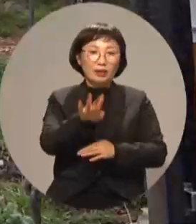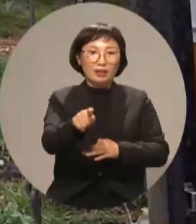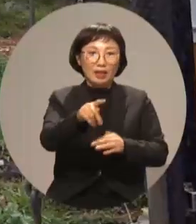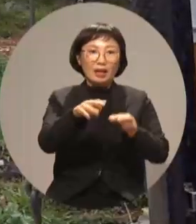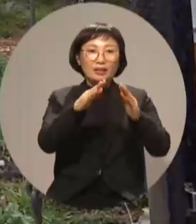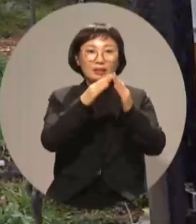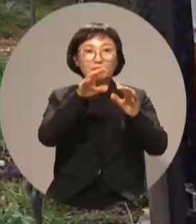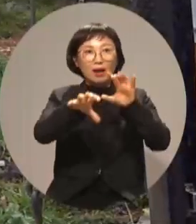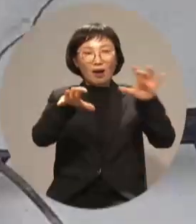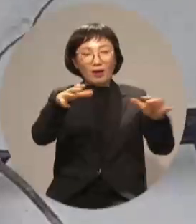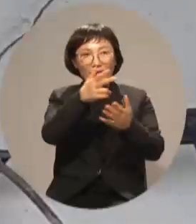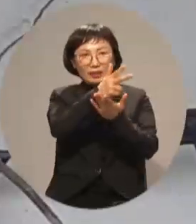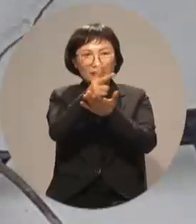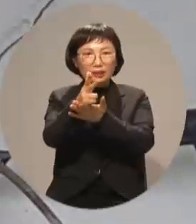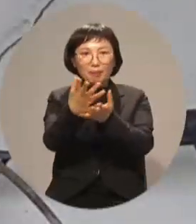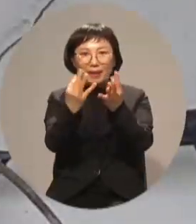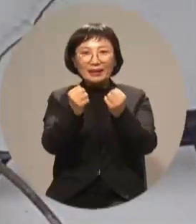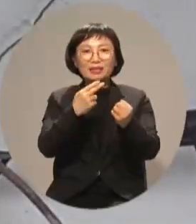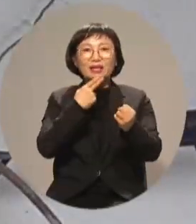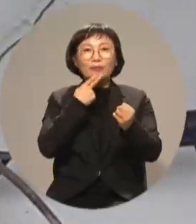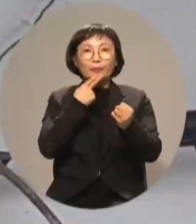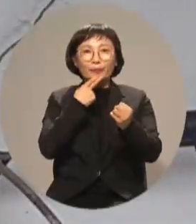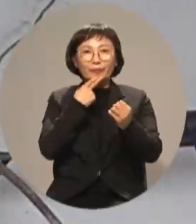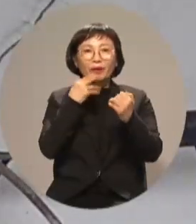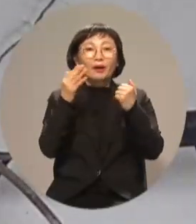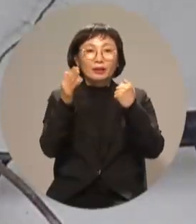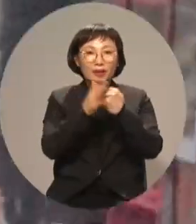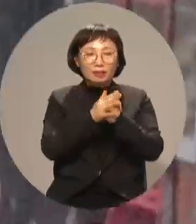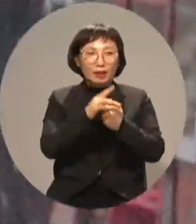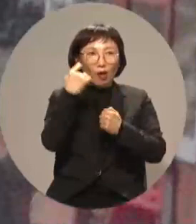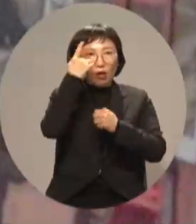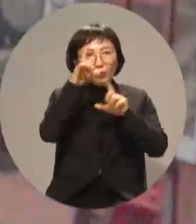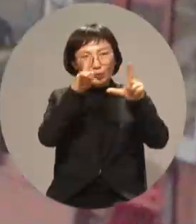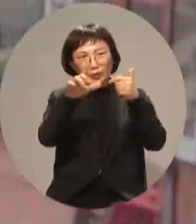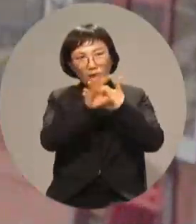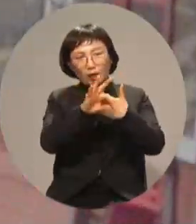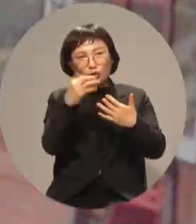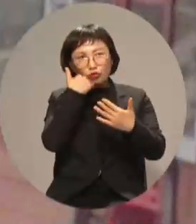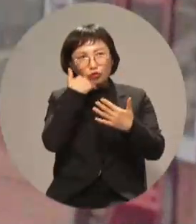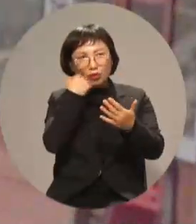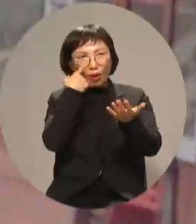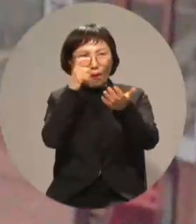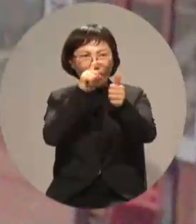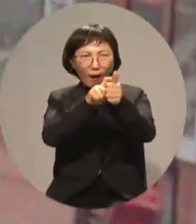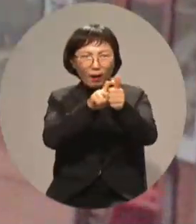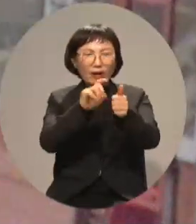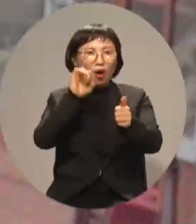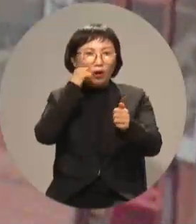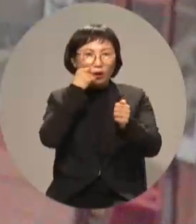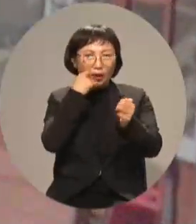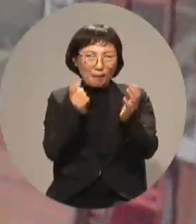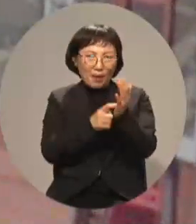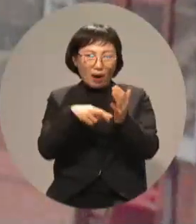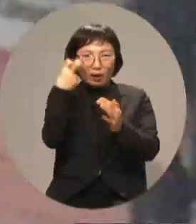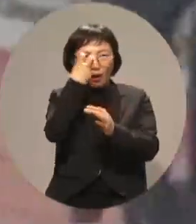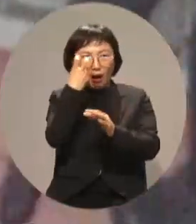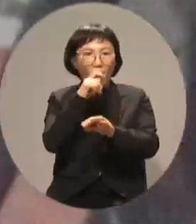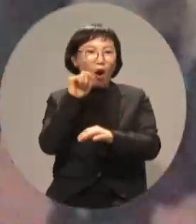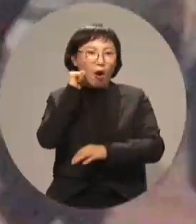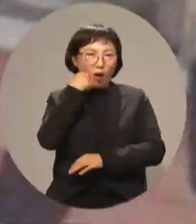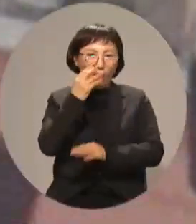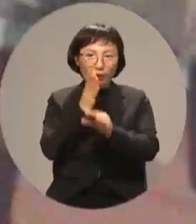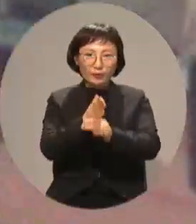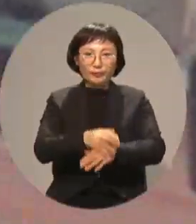cctv 가 많지 않은데다 인상착의 만으로 용의자를 특정 아기 어려워 수사에 속도를 내지 못하고 있습니다